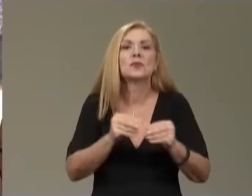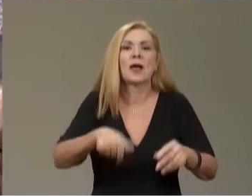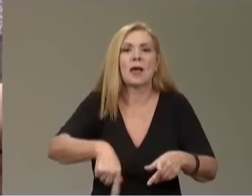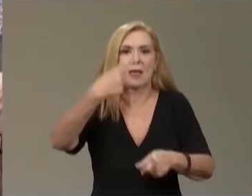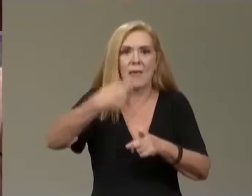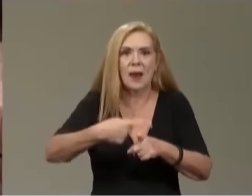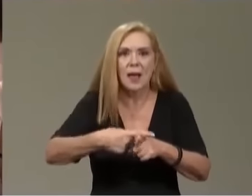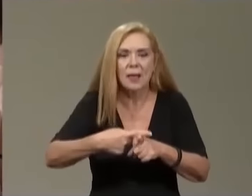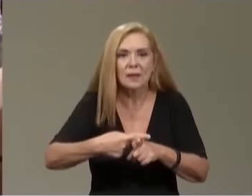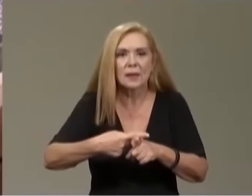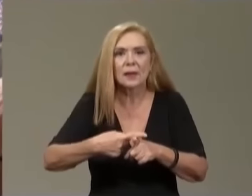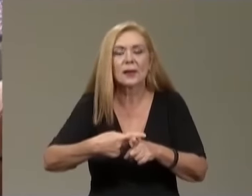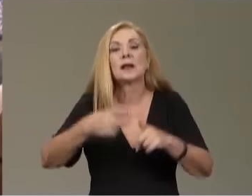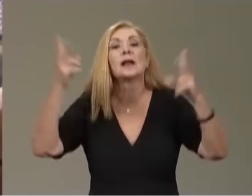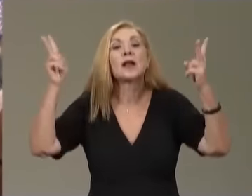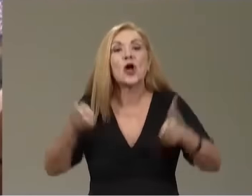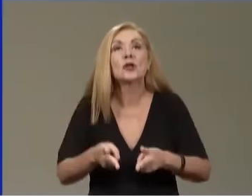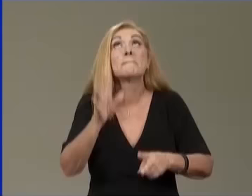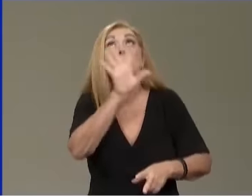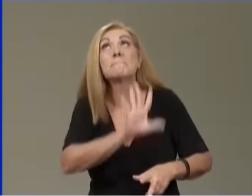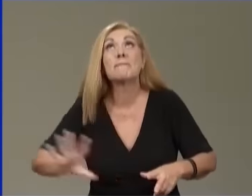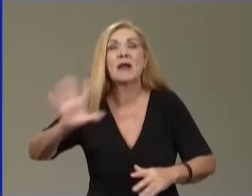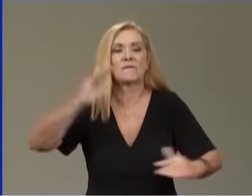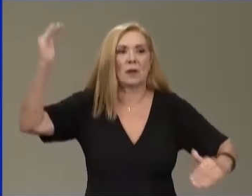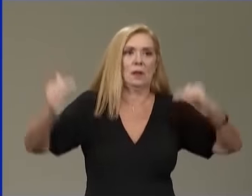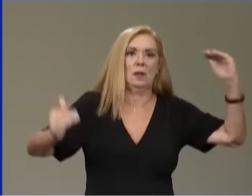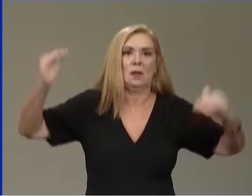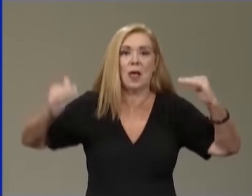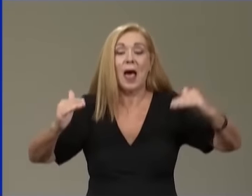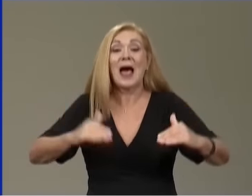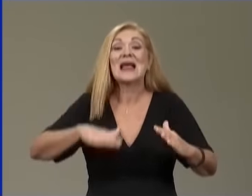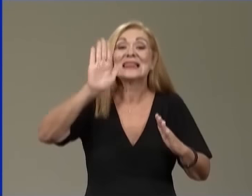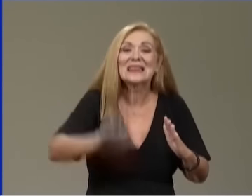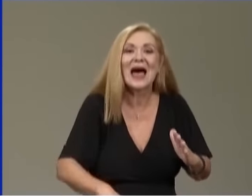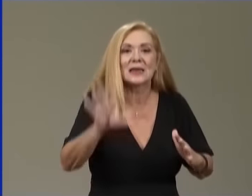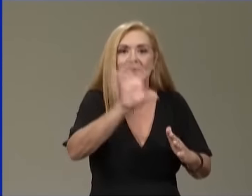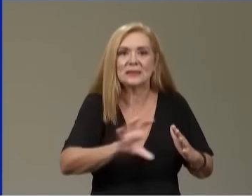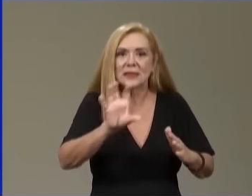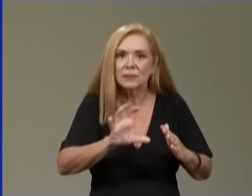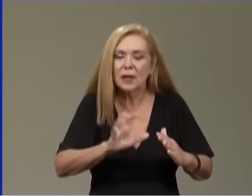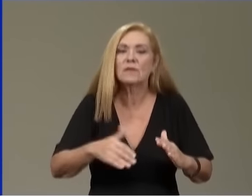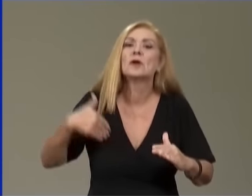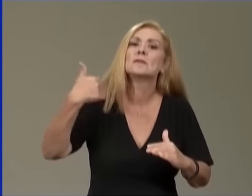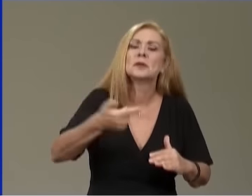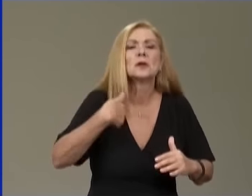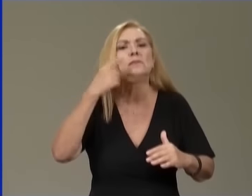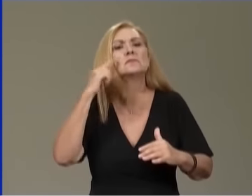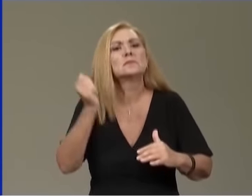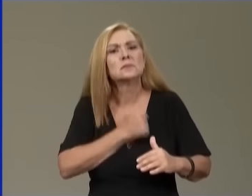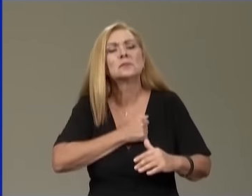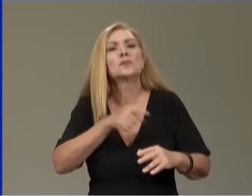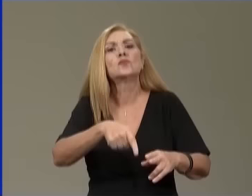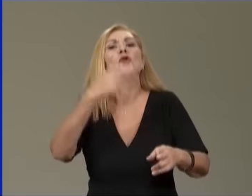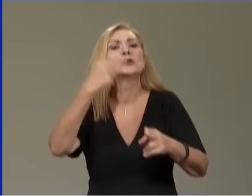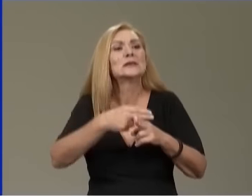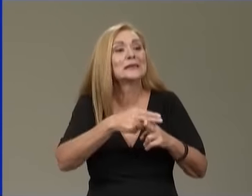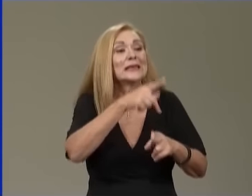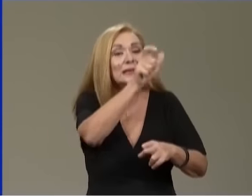με λιγότερες περιφερειακές ανισότητες από τα τέλη Σεπτεμβρίου και σε συνέχεια της πιστεύω πολύ επιτυχημένης, κύριε